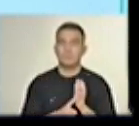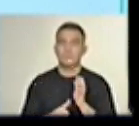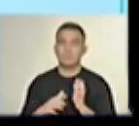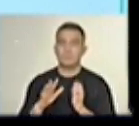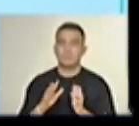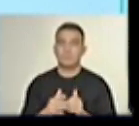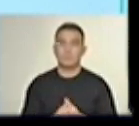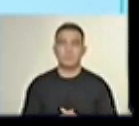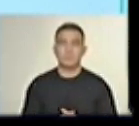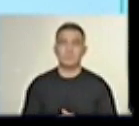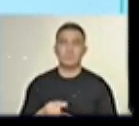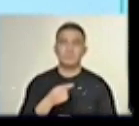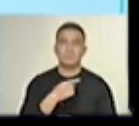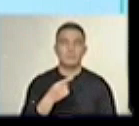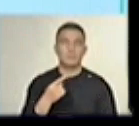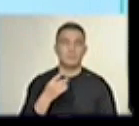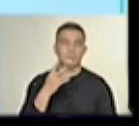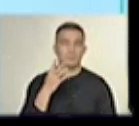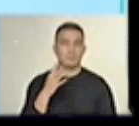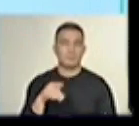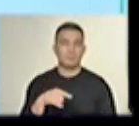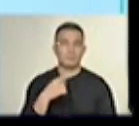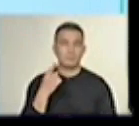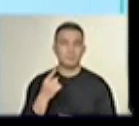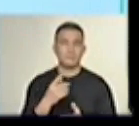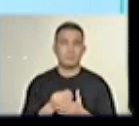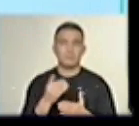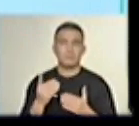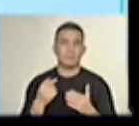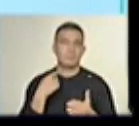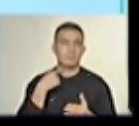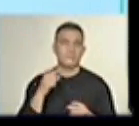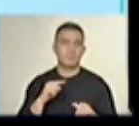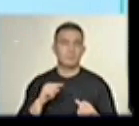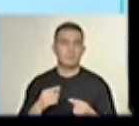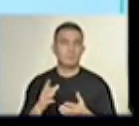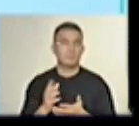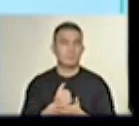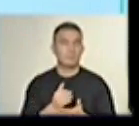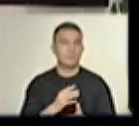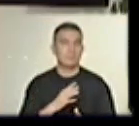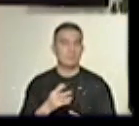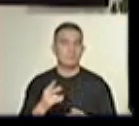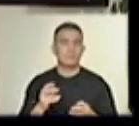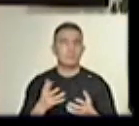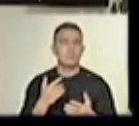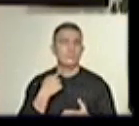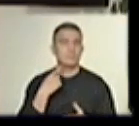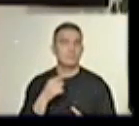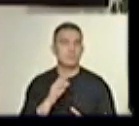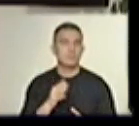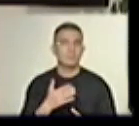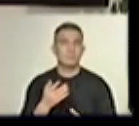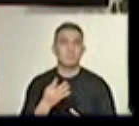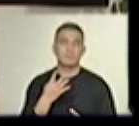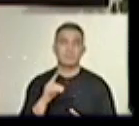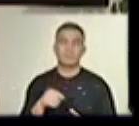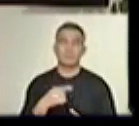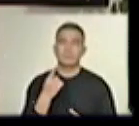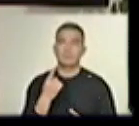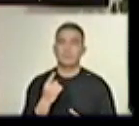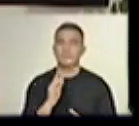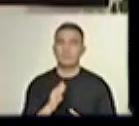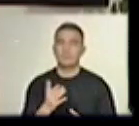365. Minus 4.1 ga qarama-qarshi sonni topgandirsiz. Qanday son ekan? 4 bitin 10 da